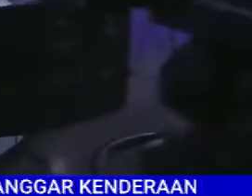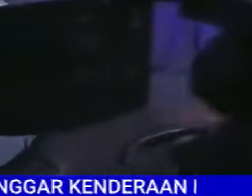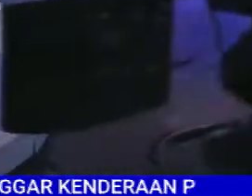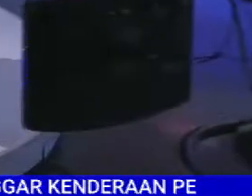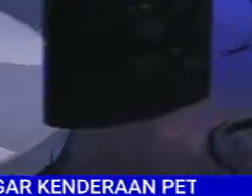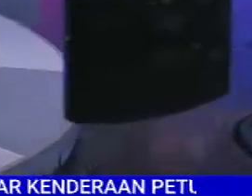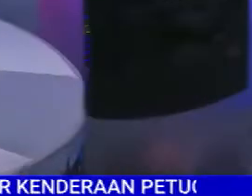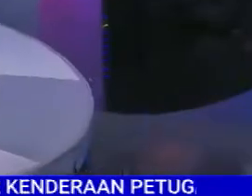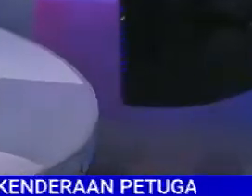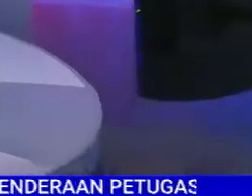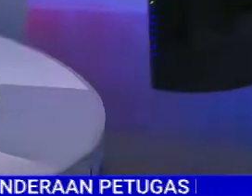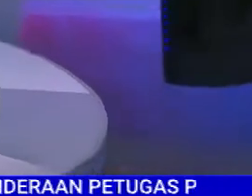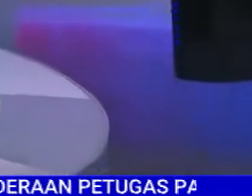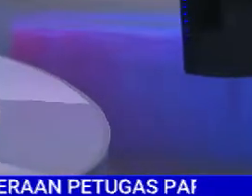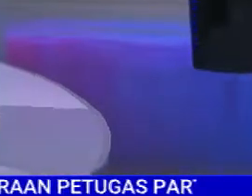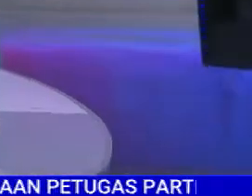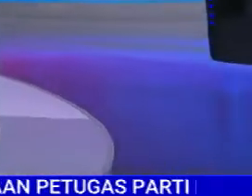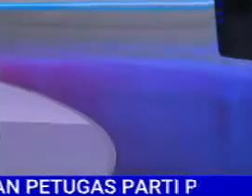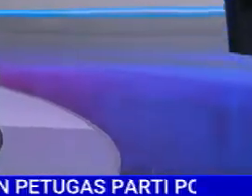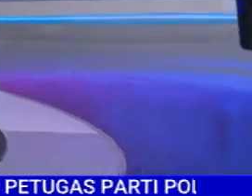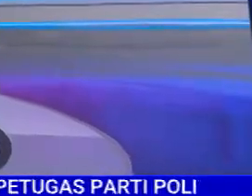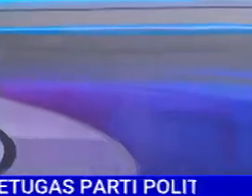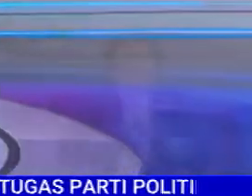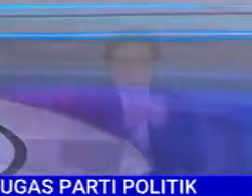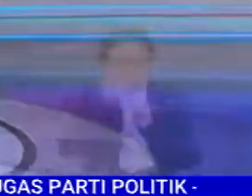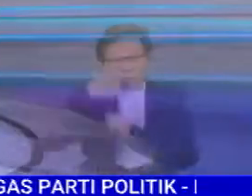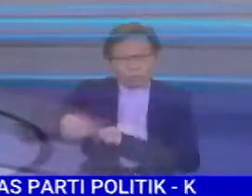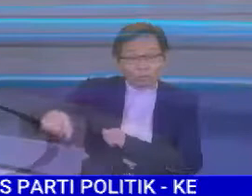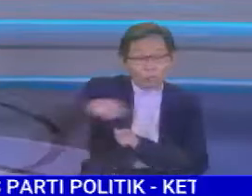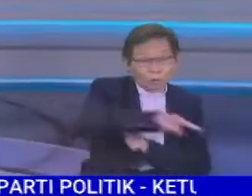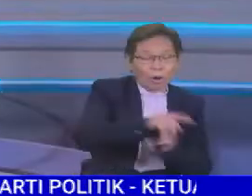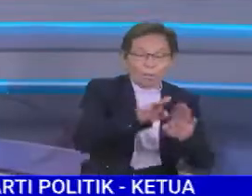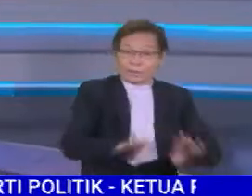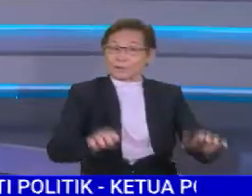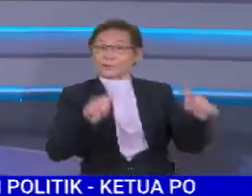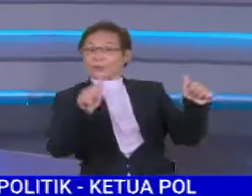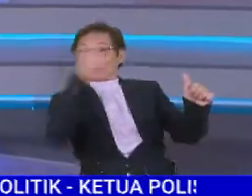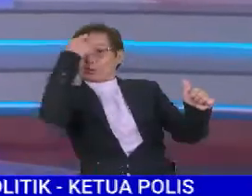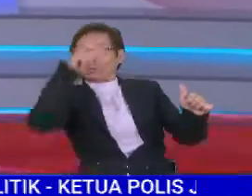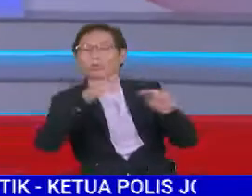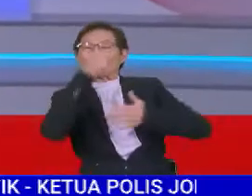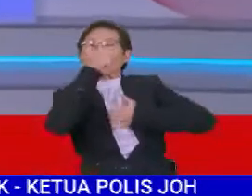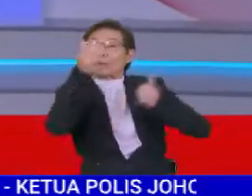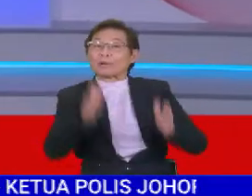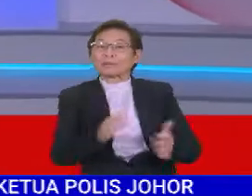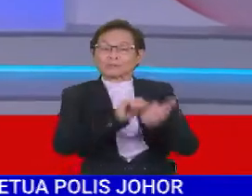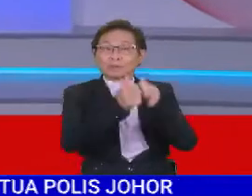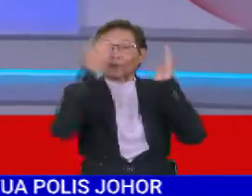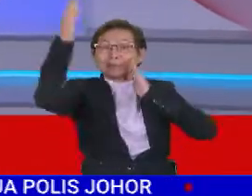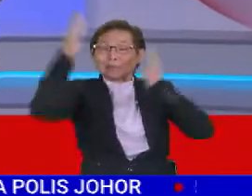kasih Faris dan Hazel. Assalamualaikum dan salam sukan untuk semua. Kita mulakan dengan berita baik buat semua peminat sukan tanah